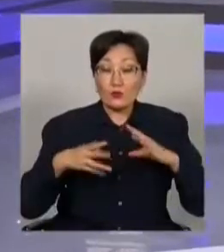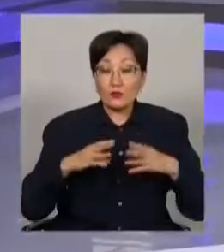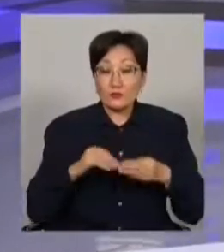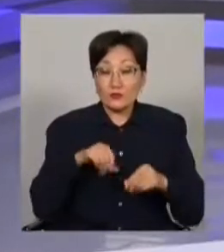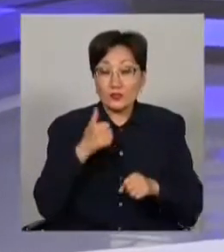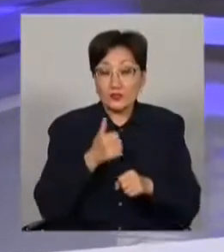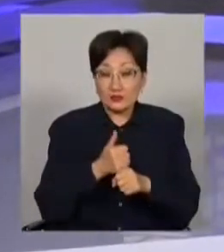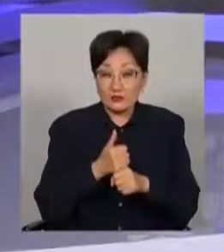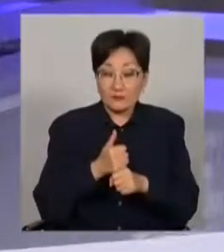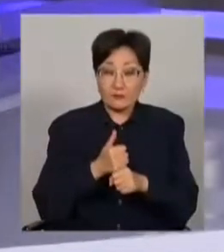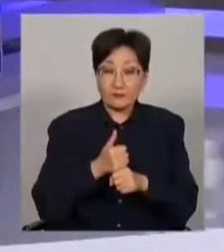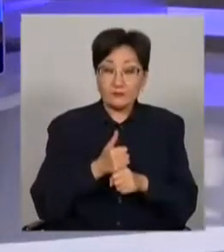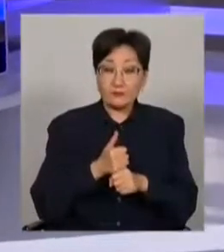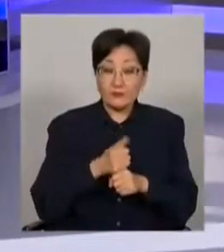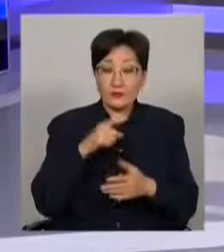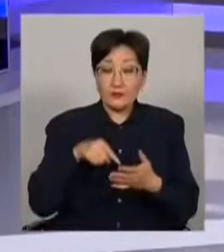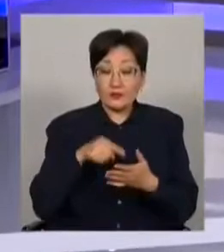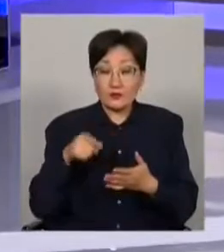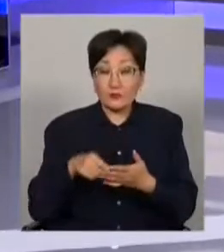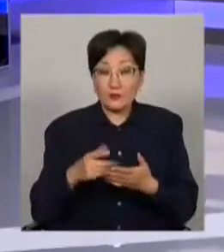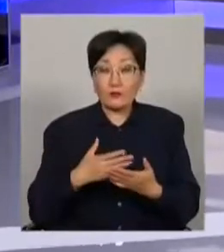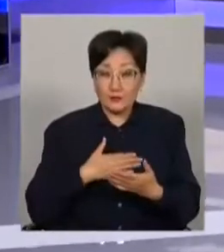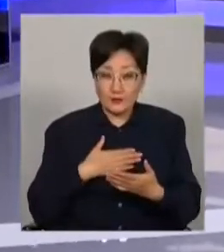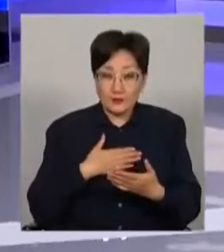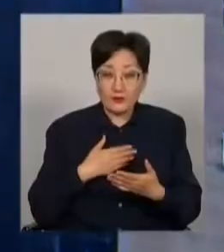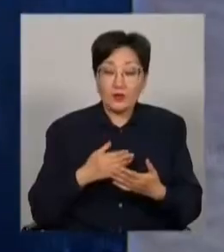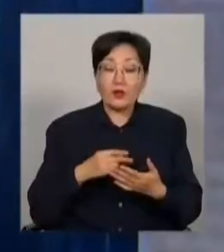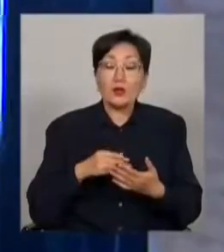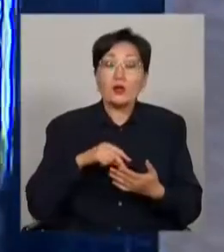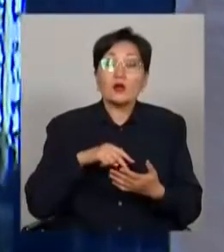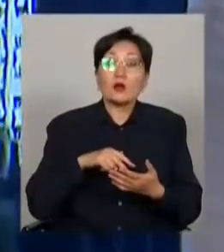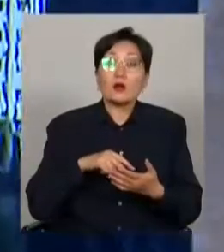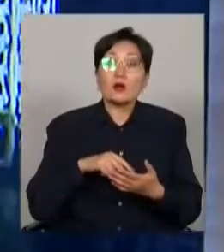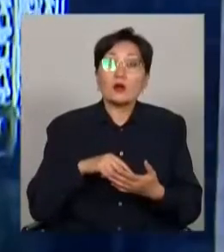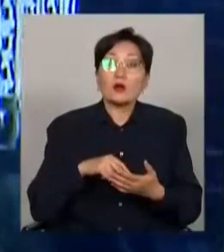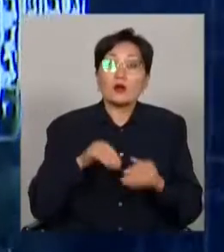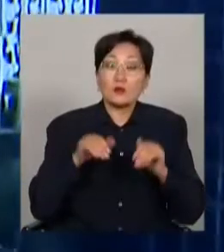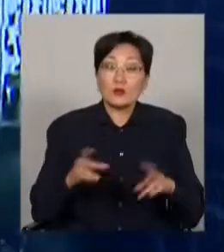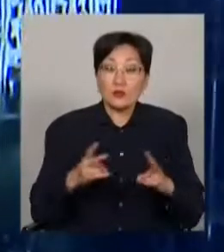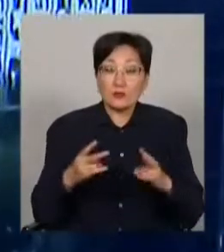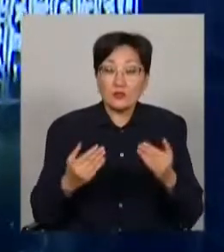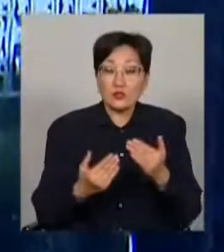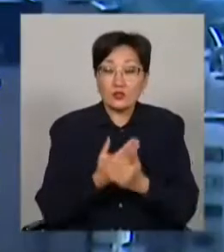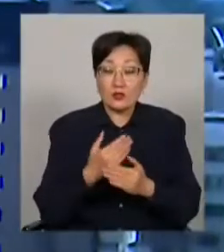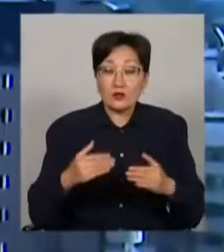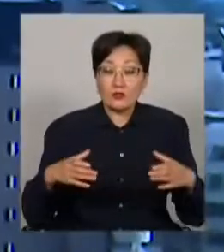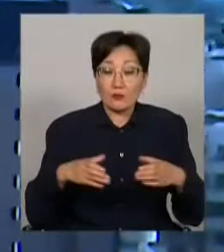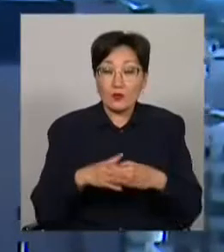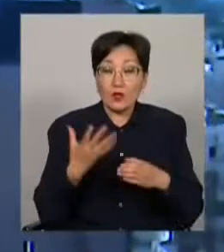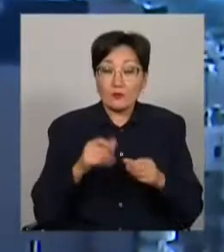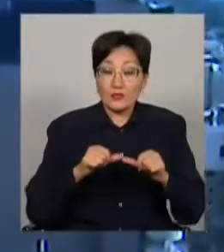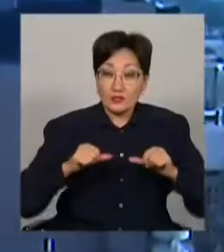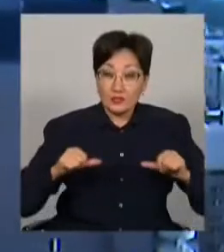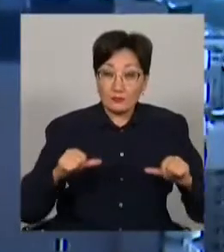негізгі мәселелер біздің алдымызда тұр. Соған сәйкес жаңа қоғамдық кеңестің 5 комиссиясы